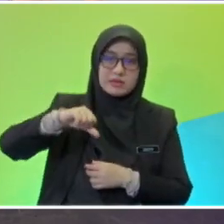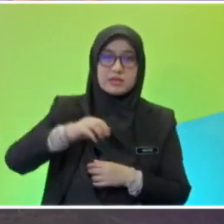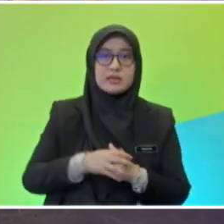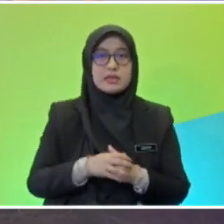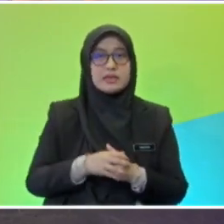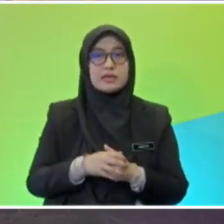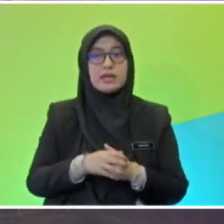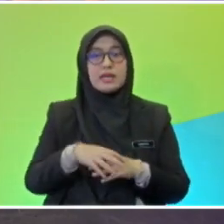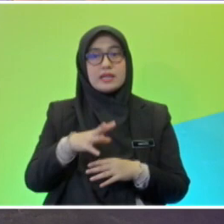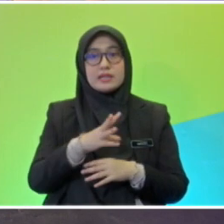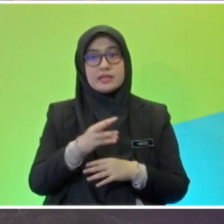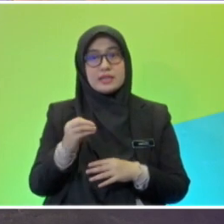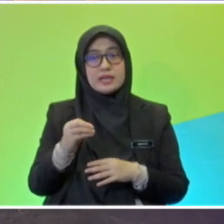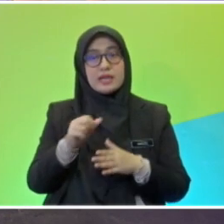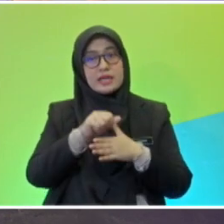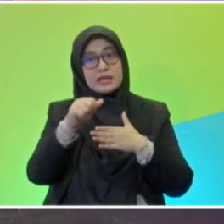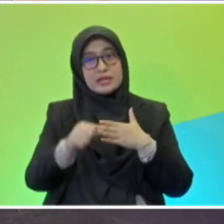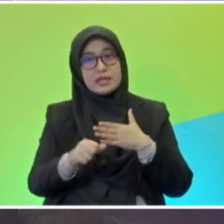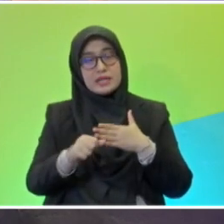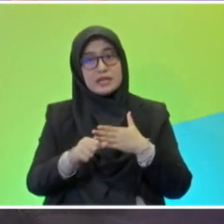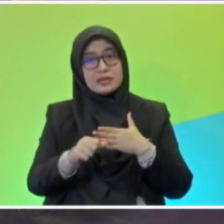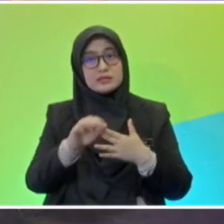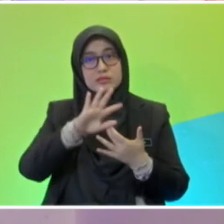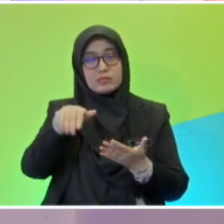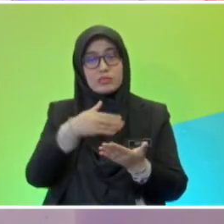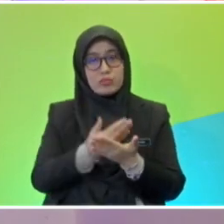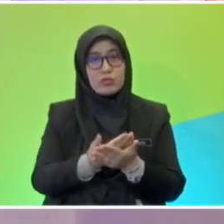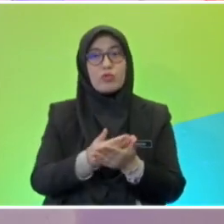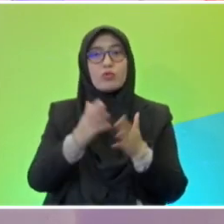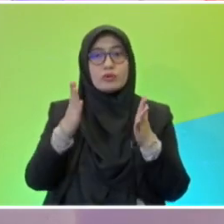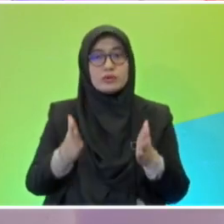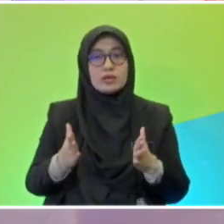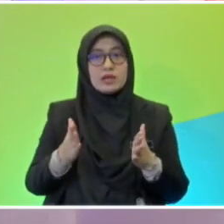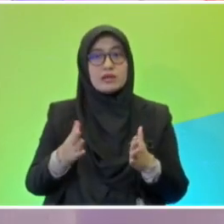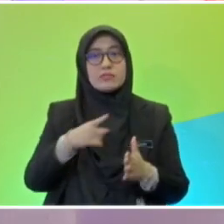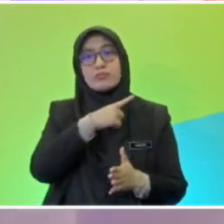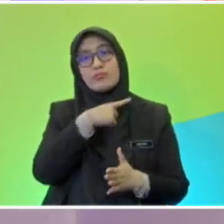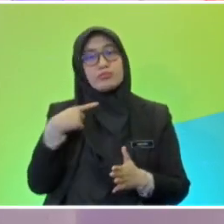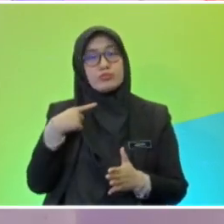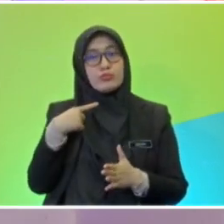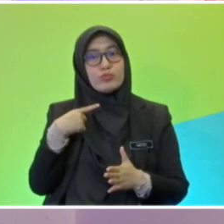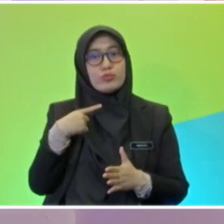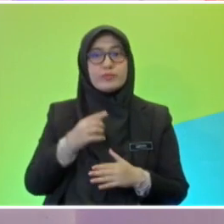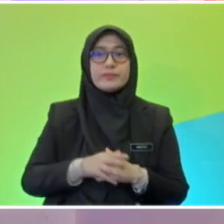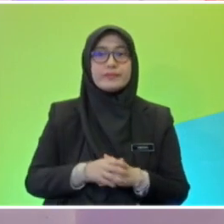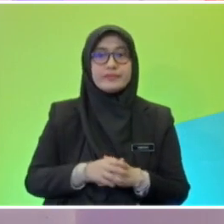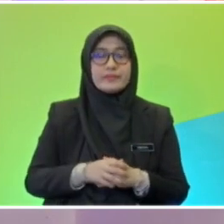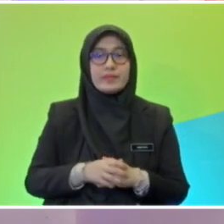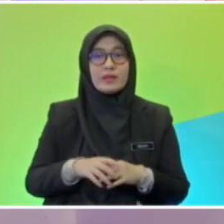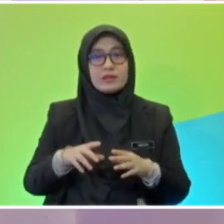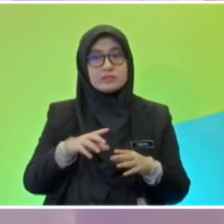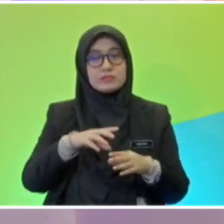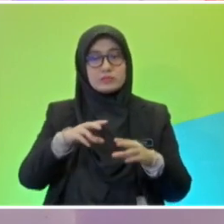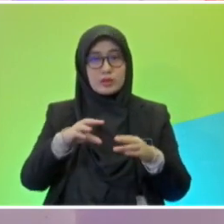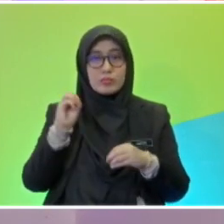dibuang ke Mekah jadi ini adalah kategori-kategri penentangan yang berlaku ketika zaman itu Dan jangan